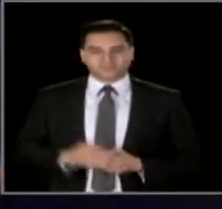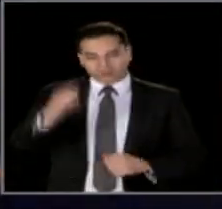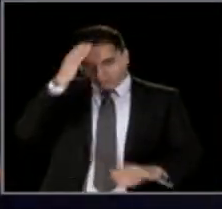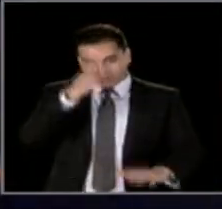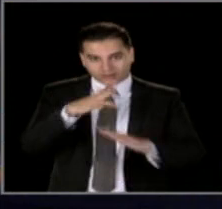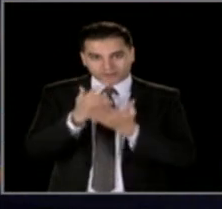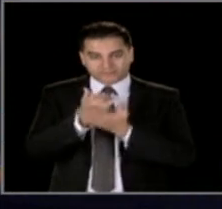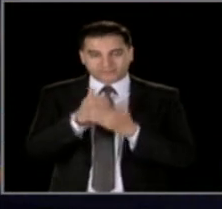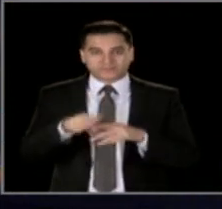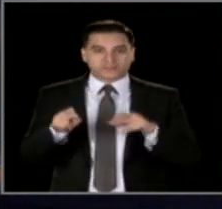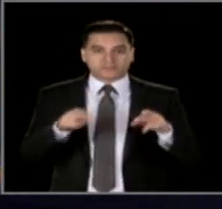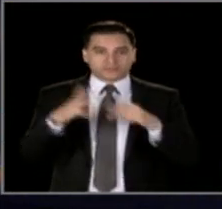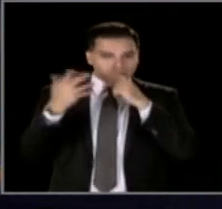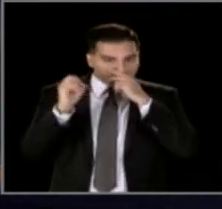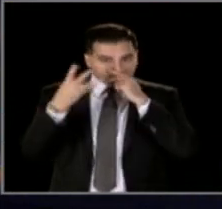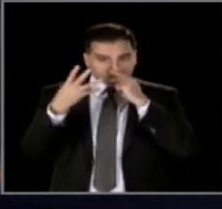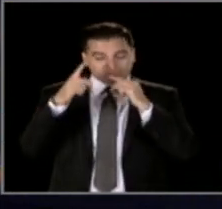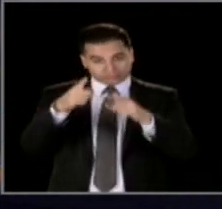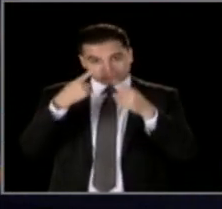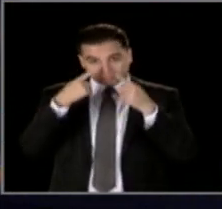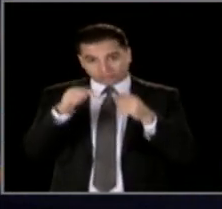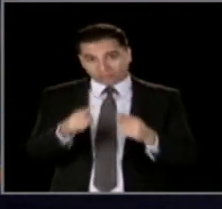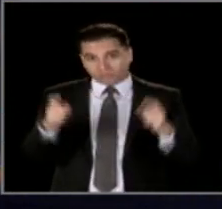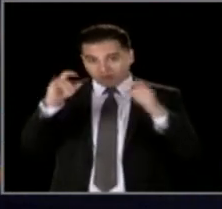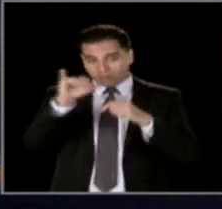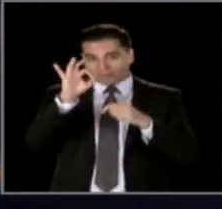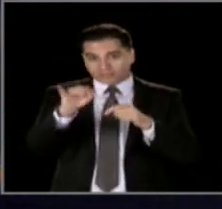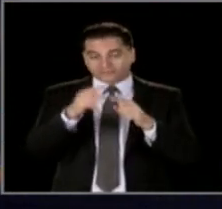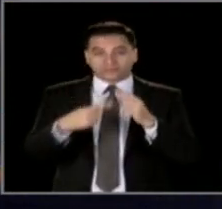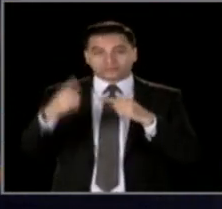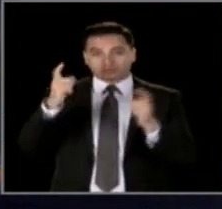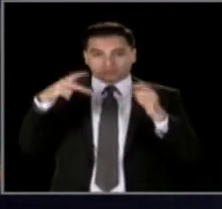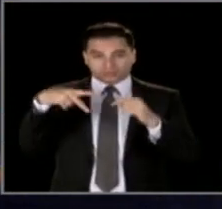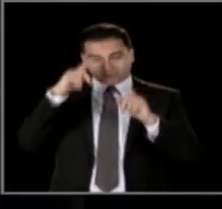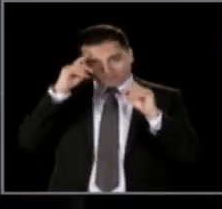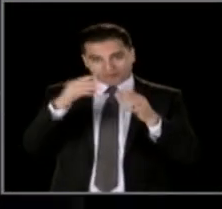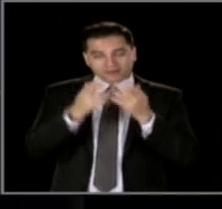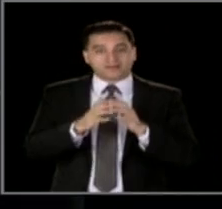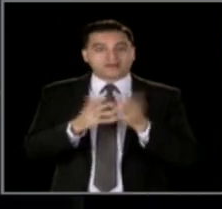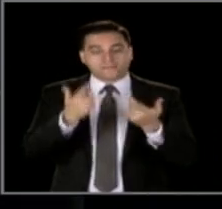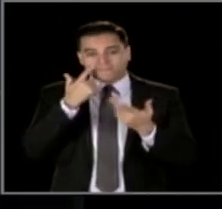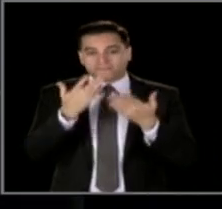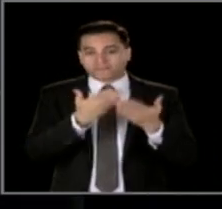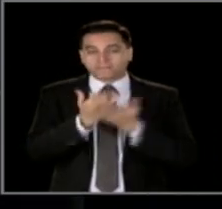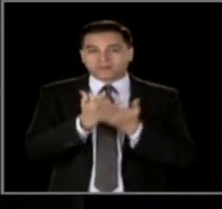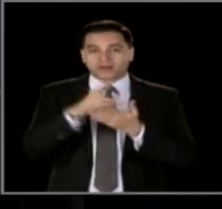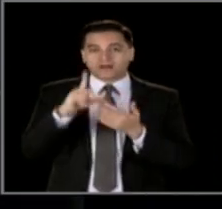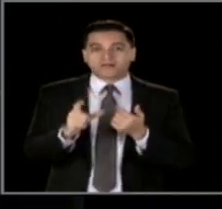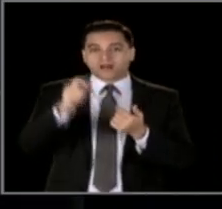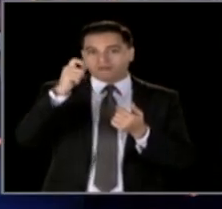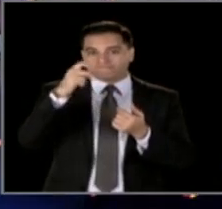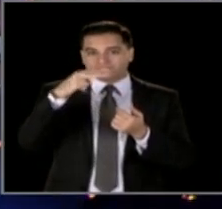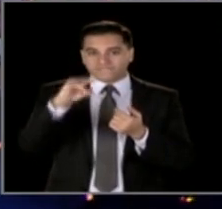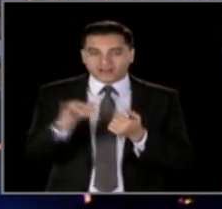عباقرة المدارس الموسم ال 14 ومباراة مهمة في دور الثمانية. والنتيجة الرافعي طنطا